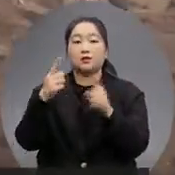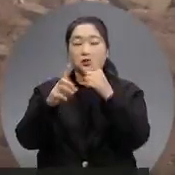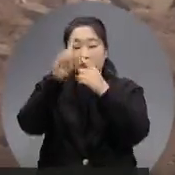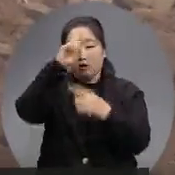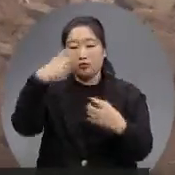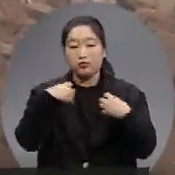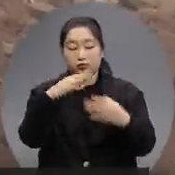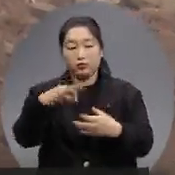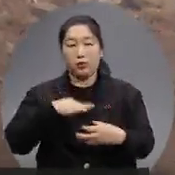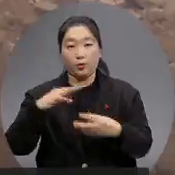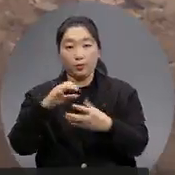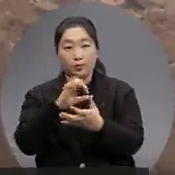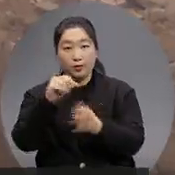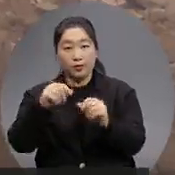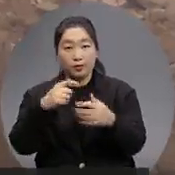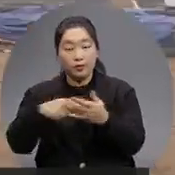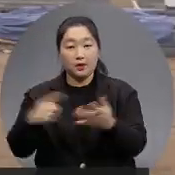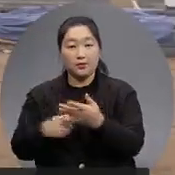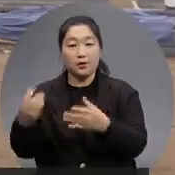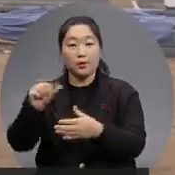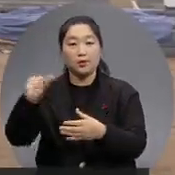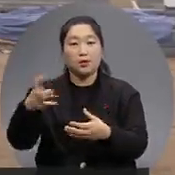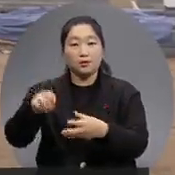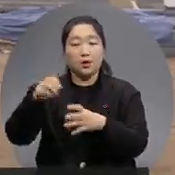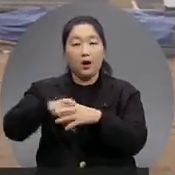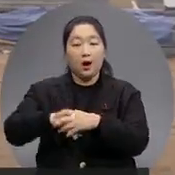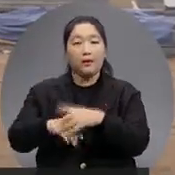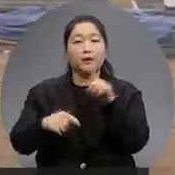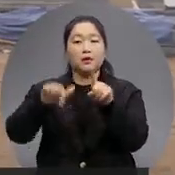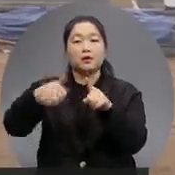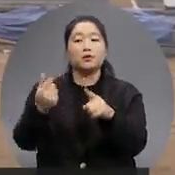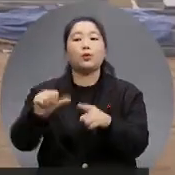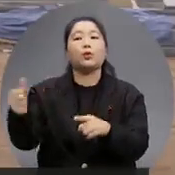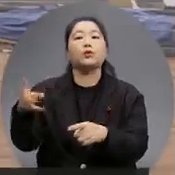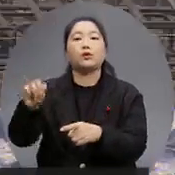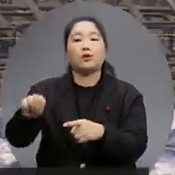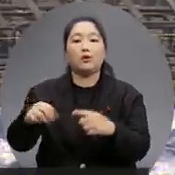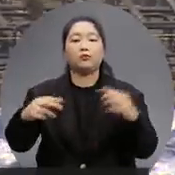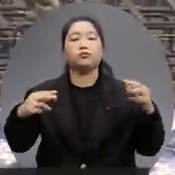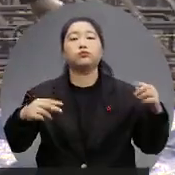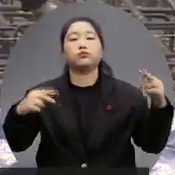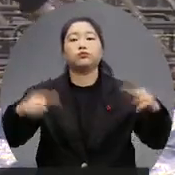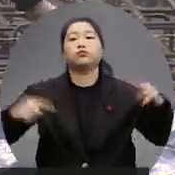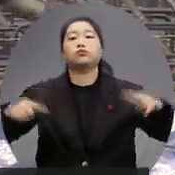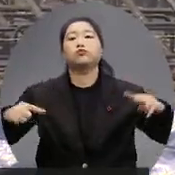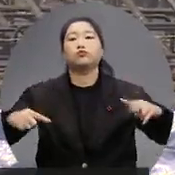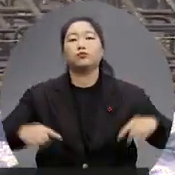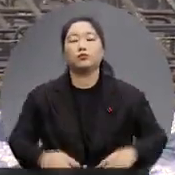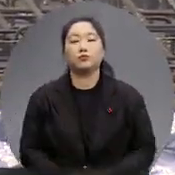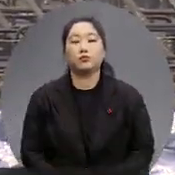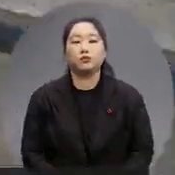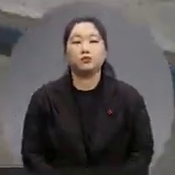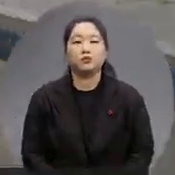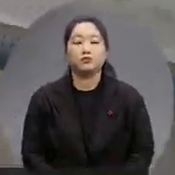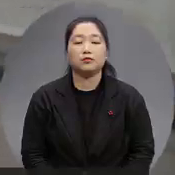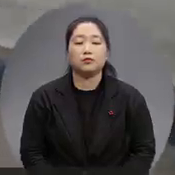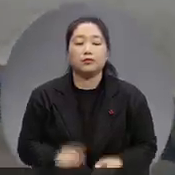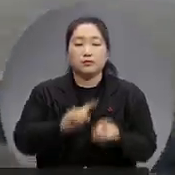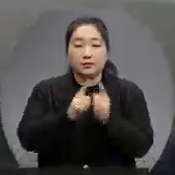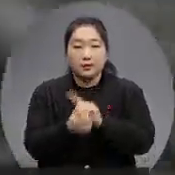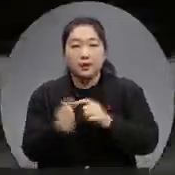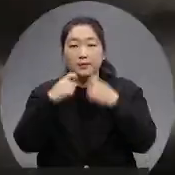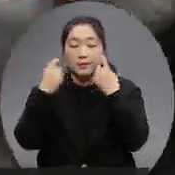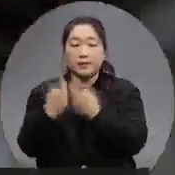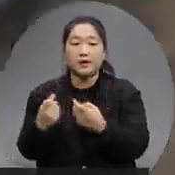부상비 5천억 원을 포함해도 1조 5천억 원대를 책정해 2배 이상 차이가 납니다. 대신